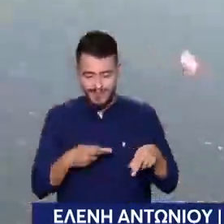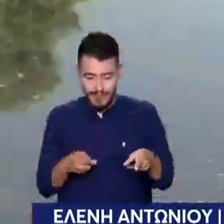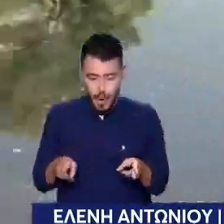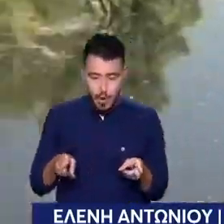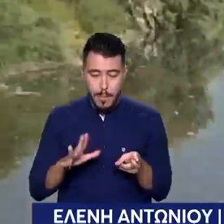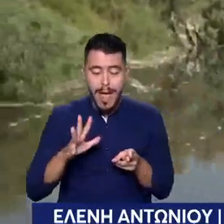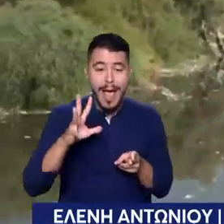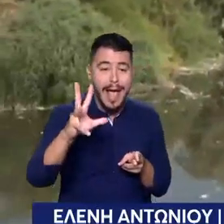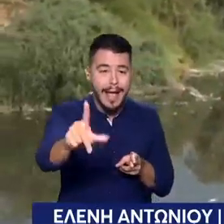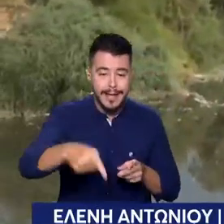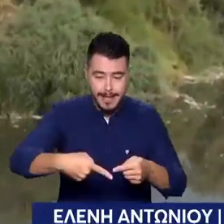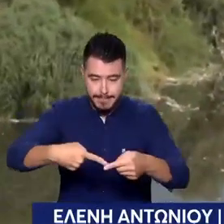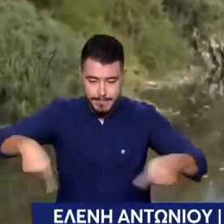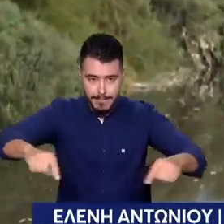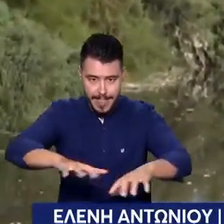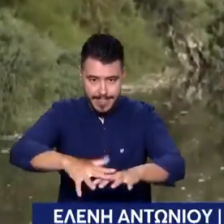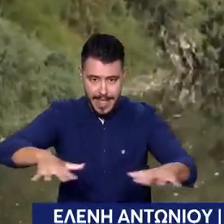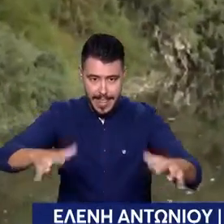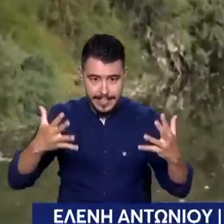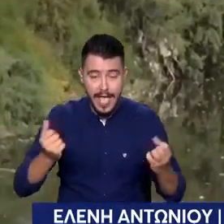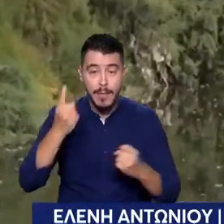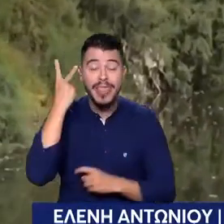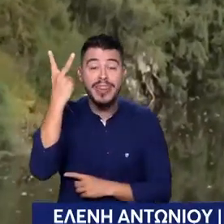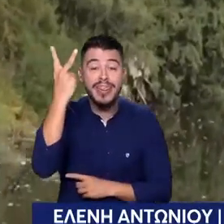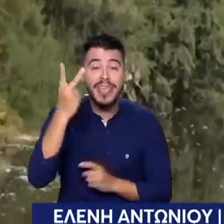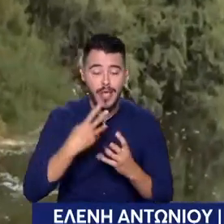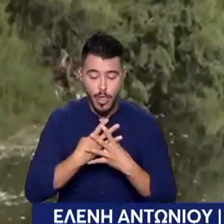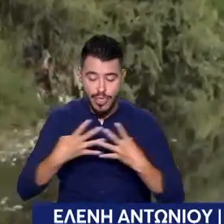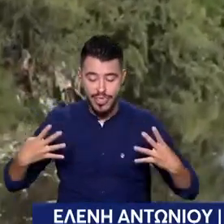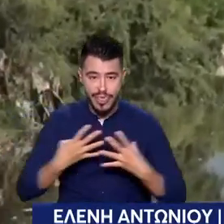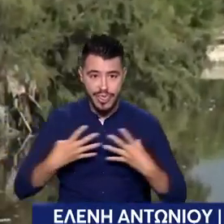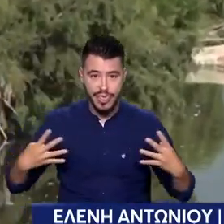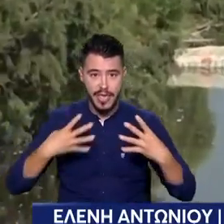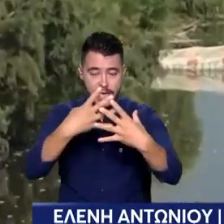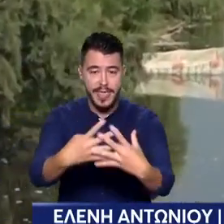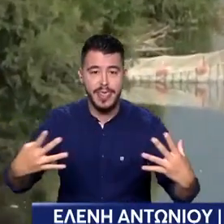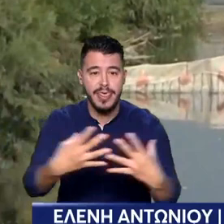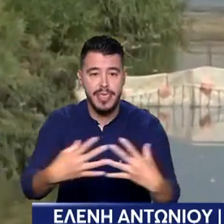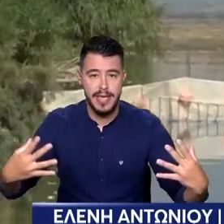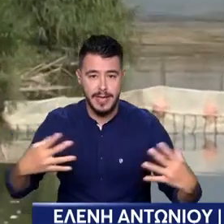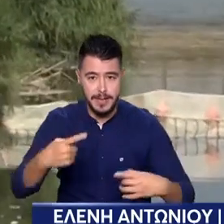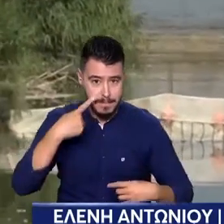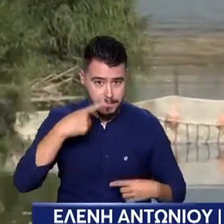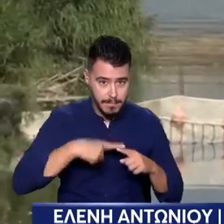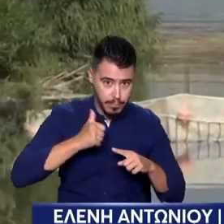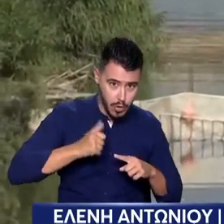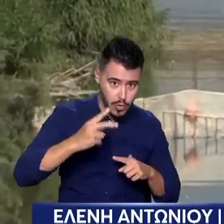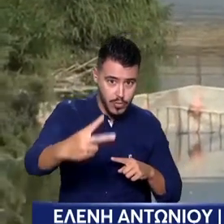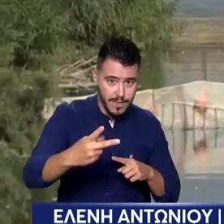Παγασιτικό έχουν στηθεί δύο δίχτυα. Σήμερα μάλιστα στήθηκε και το δεύτερο. Καθώς περιμένουν και την κακοκαιρία,